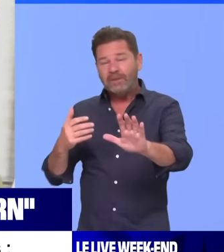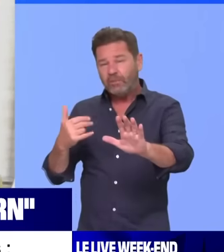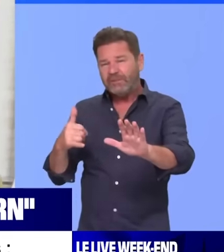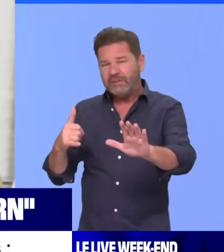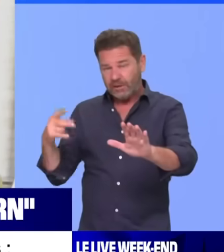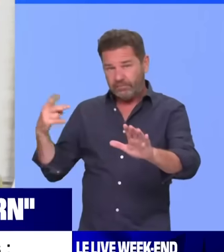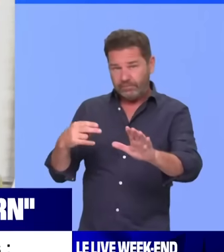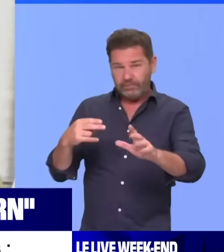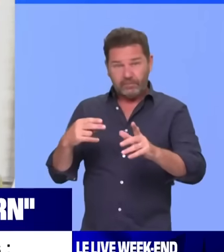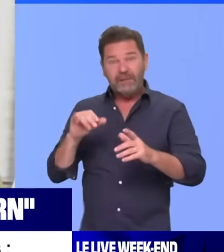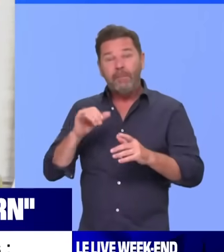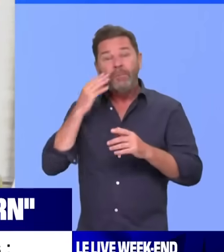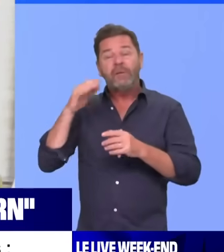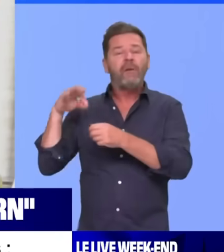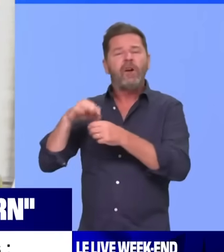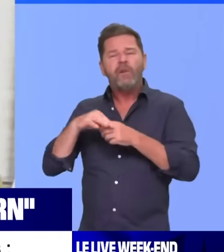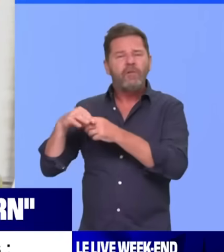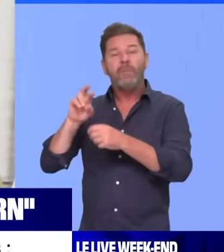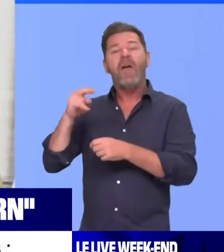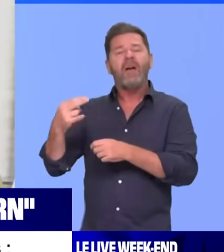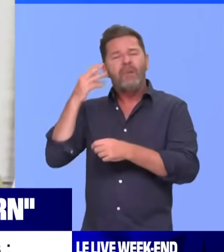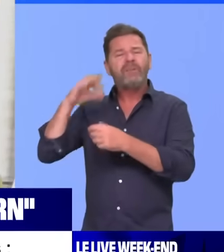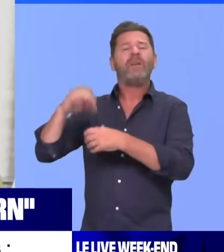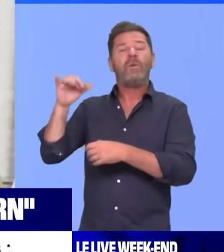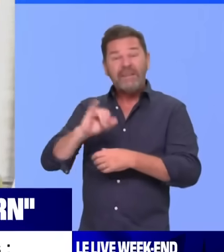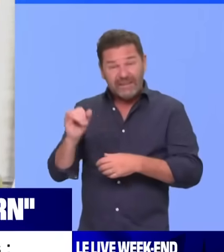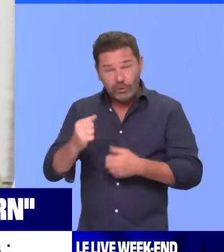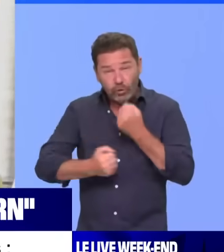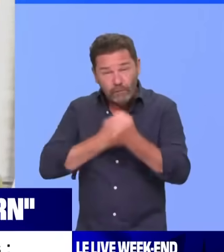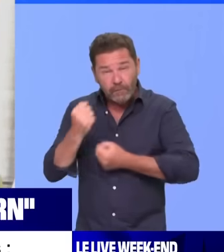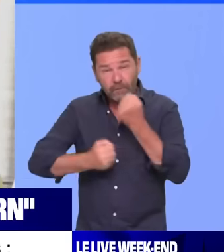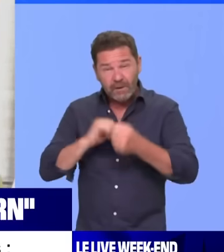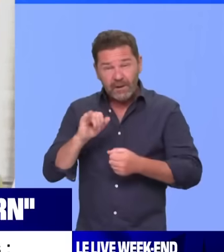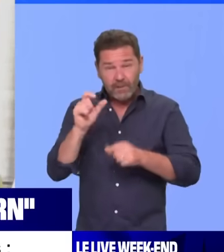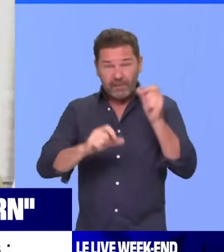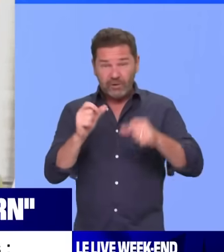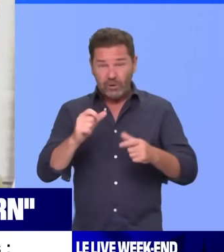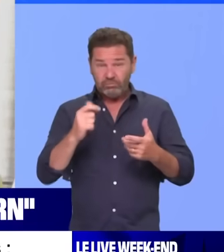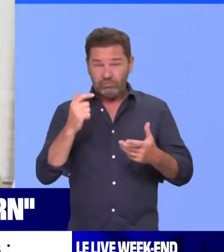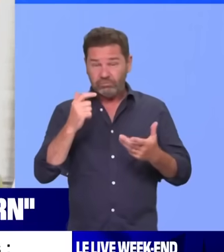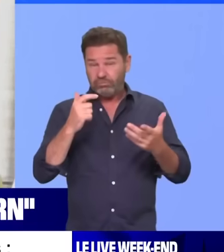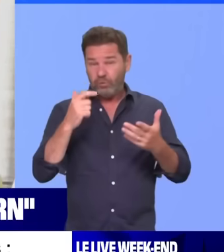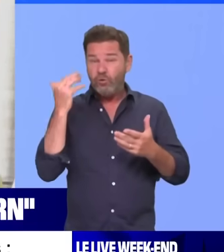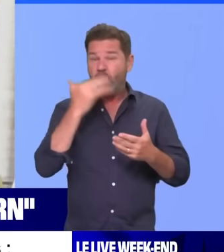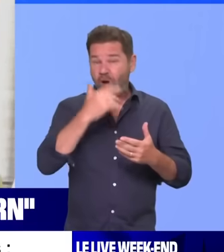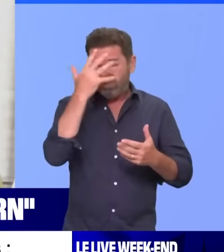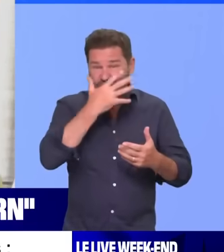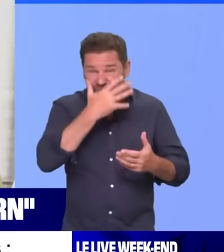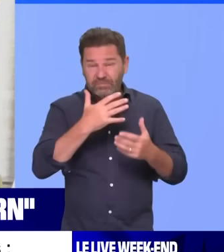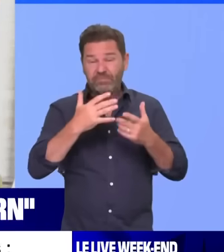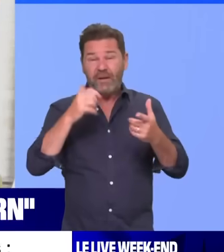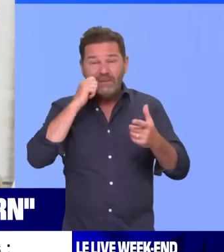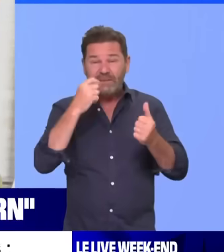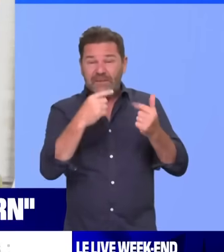subir les effets des politiques du rassemblement national ce sont les personnes racisées qui subissent le racisme au quotidien et qui va être